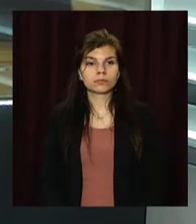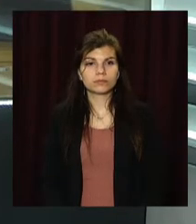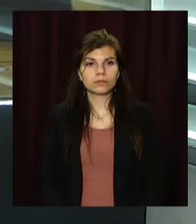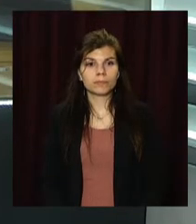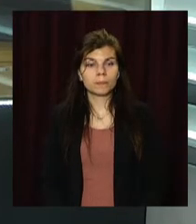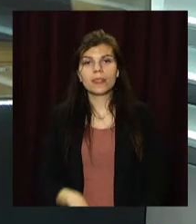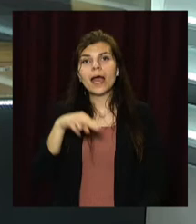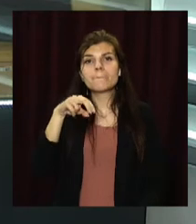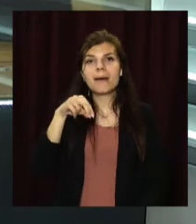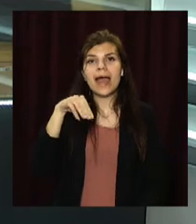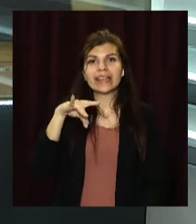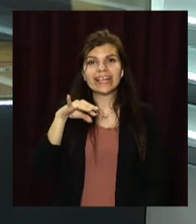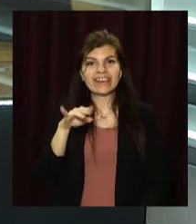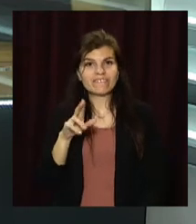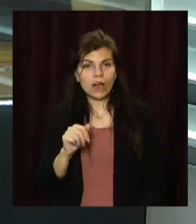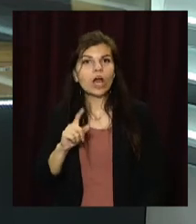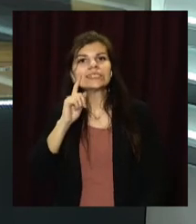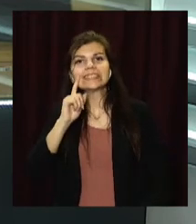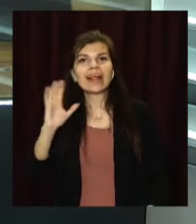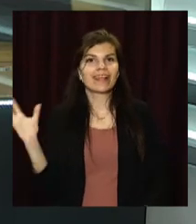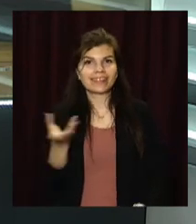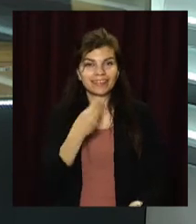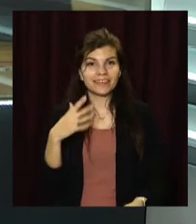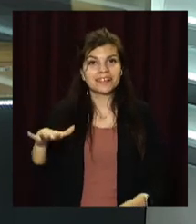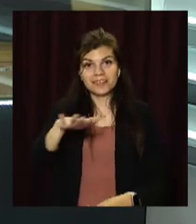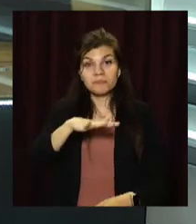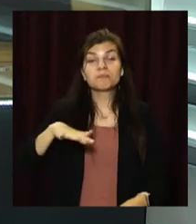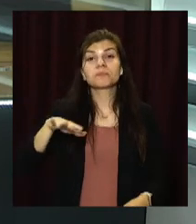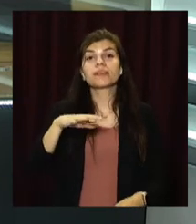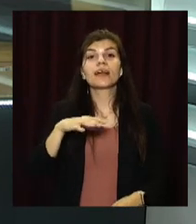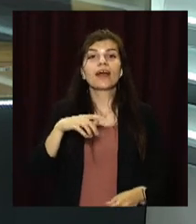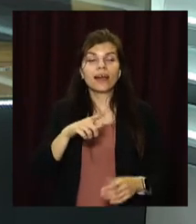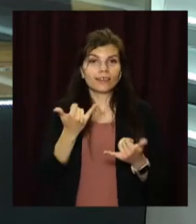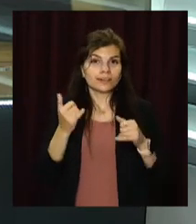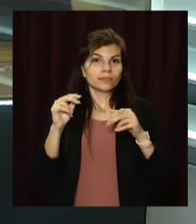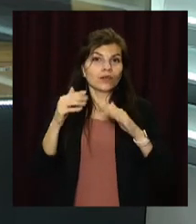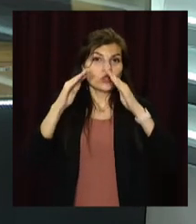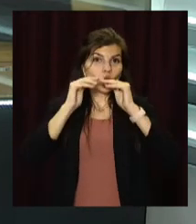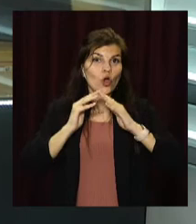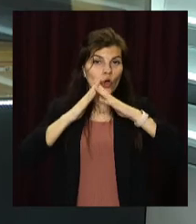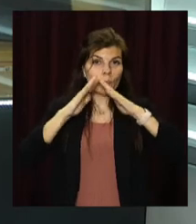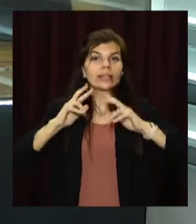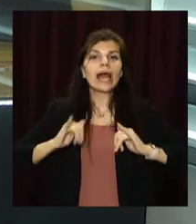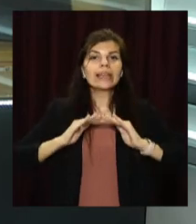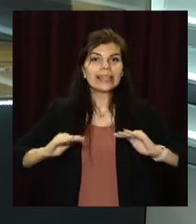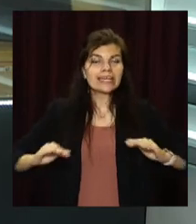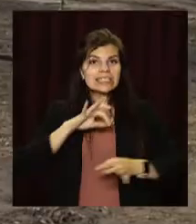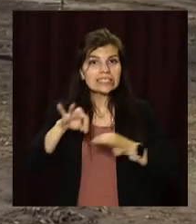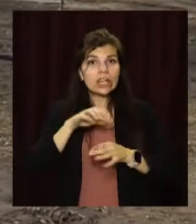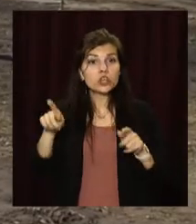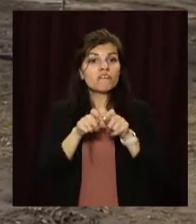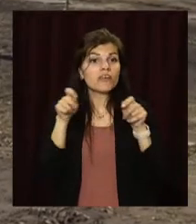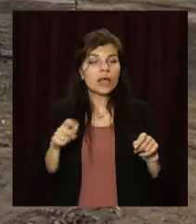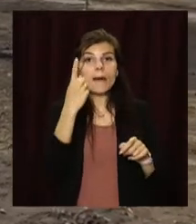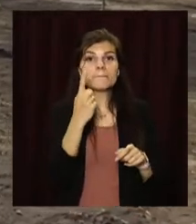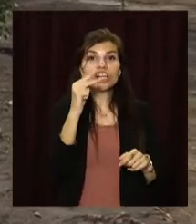У Петриківці озеленили фортецю Добра. Так назвали у громаді зведений груповий будинок для дітей-сиріт. Його відкрили